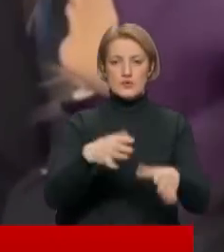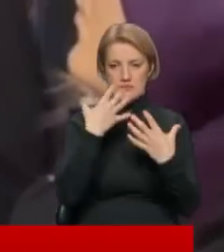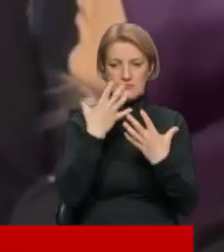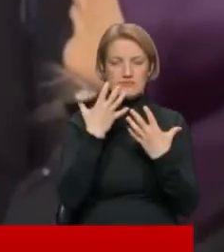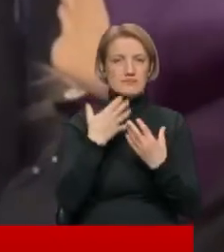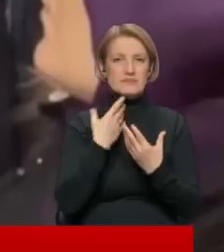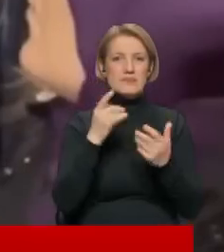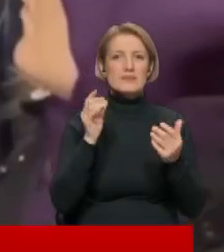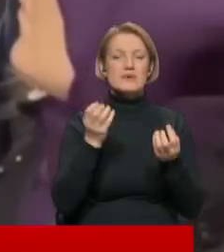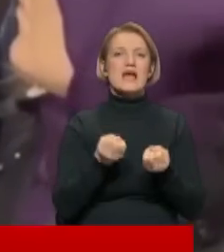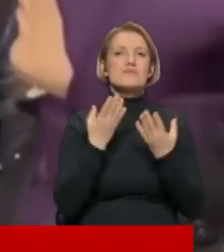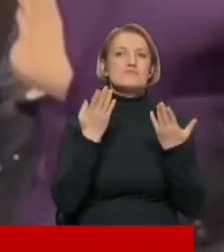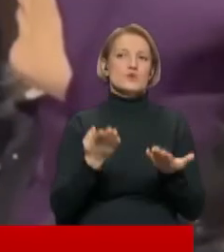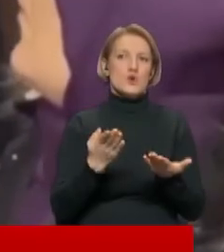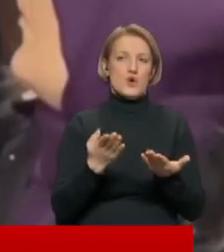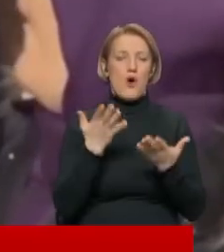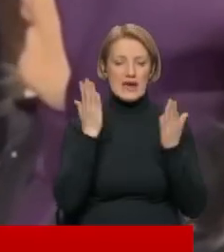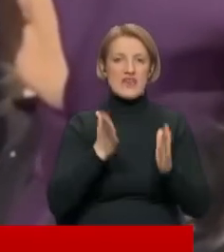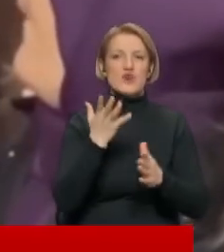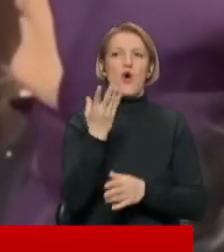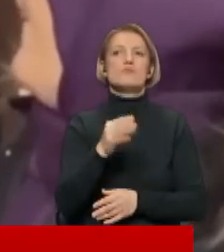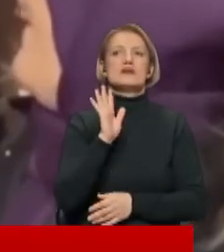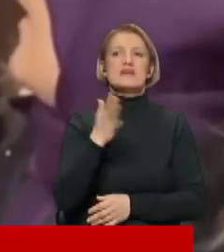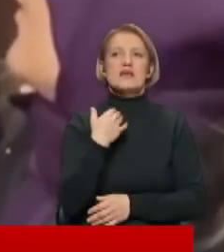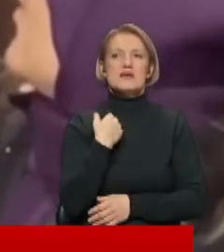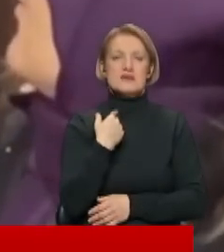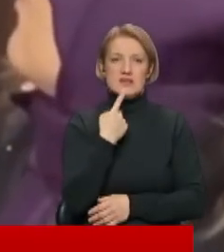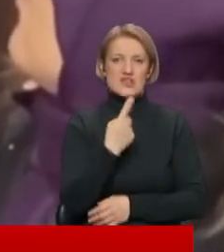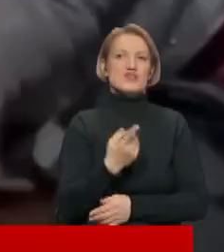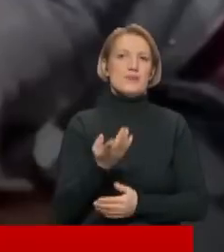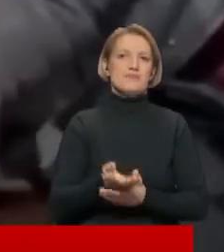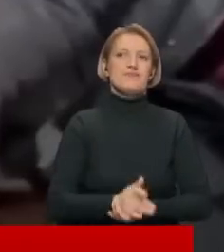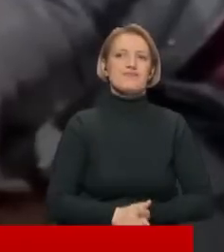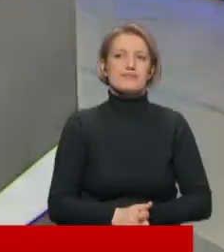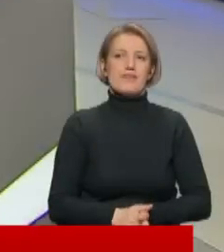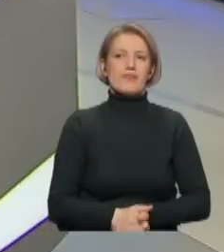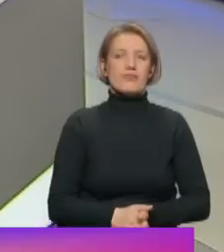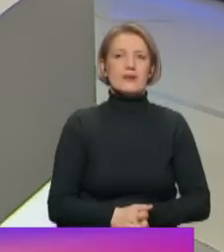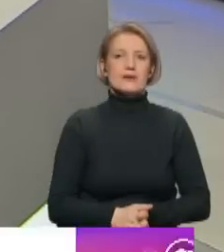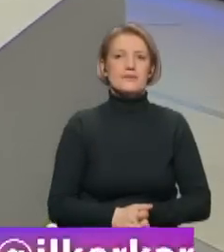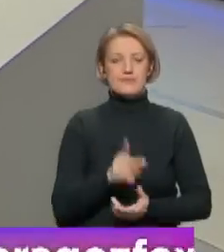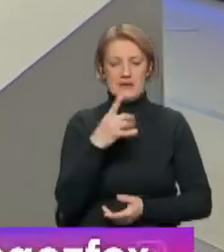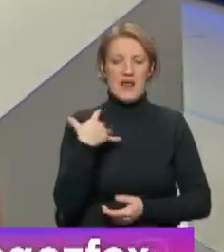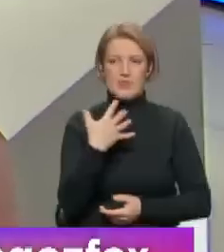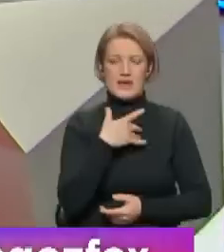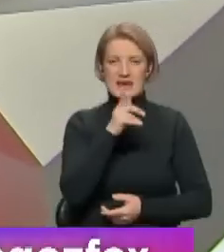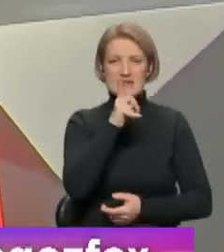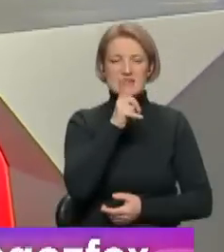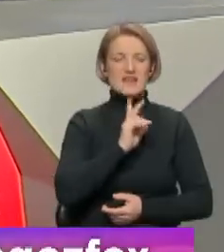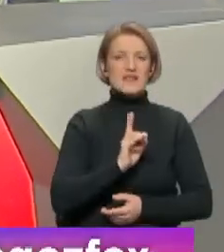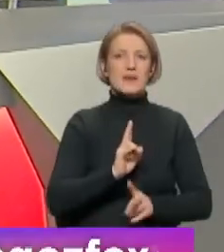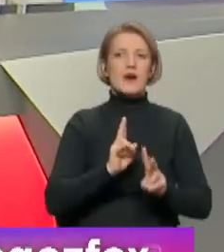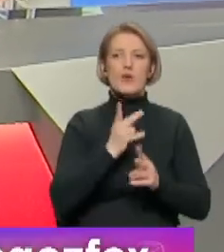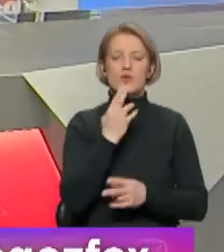sonra beslemedikten sonra ben Keşke olmasaymışlar diyecek çaya geldim yani sesi titreyerek